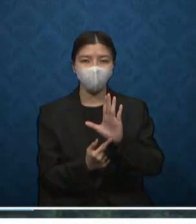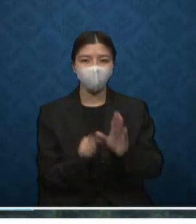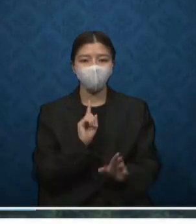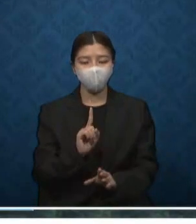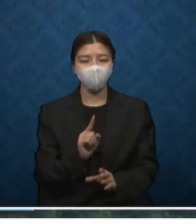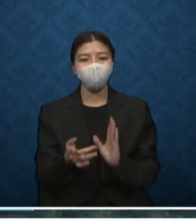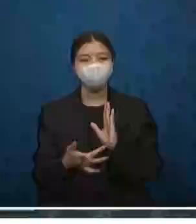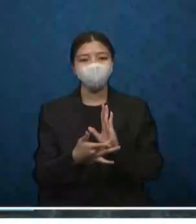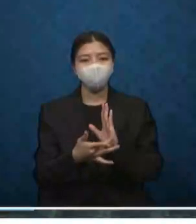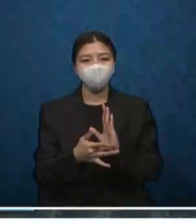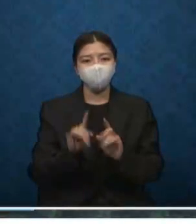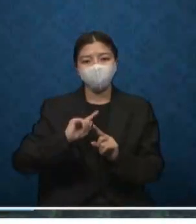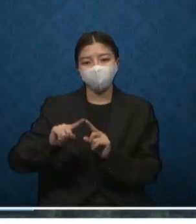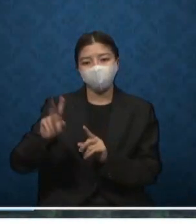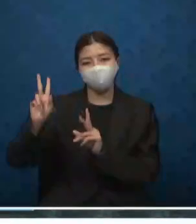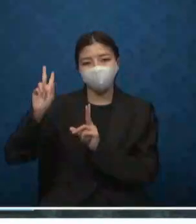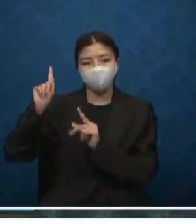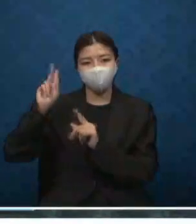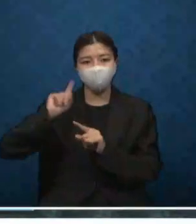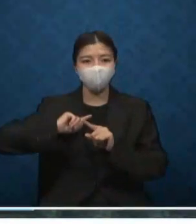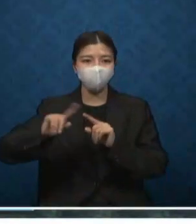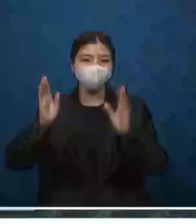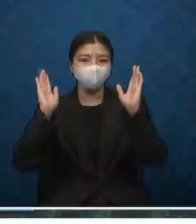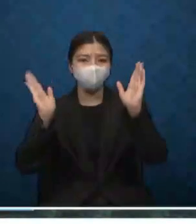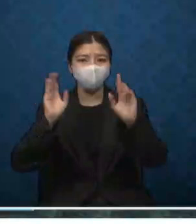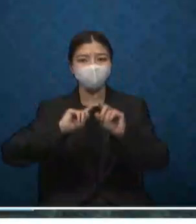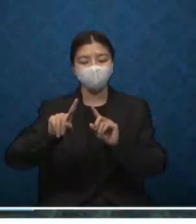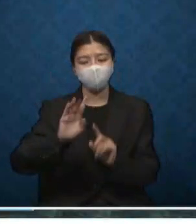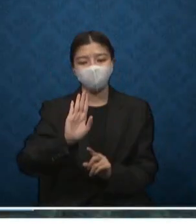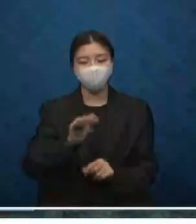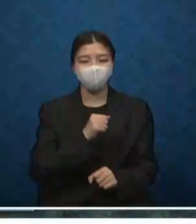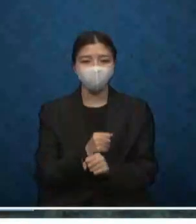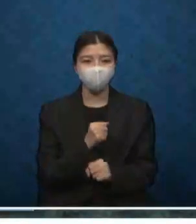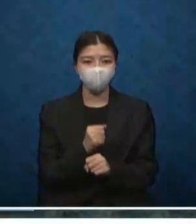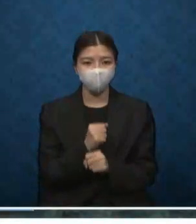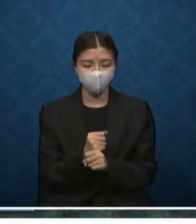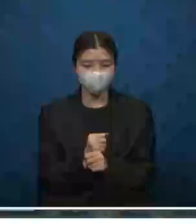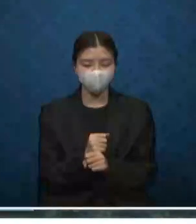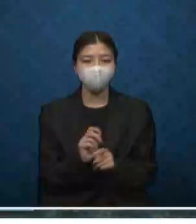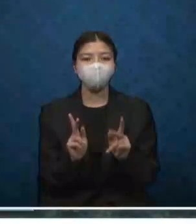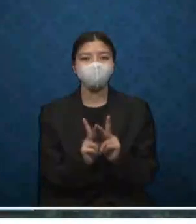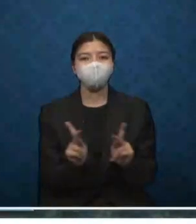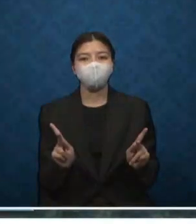นเทคโนโลยีสารสนเทศนะครับที่ได้รับการกันกรองจากคณะ